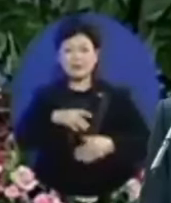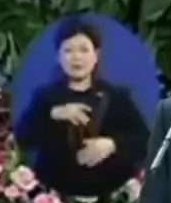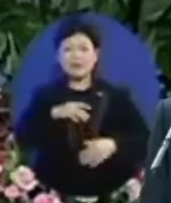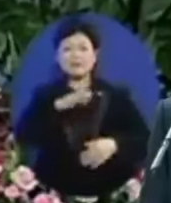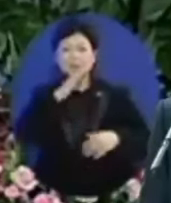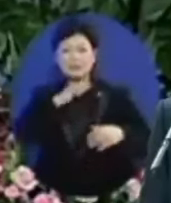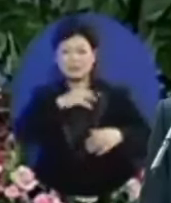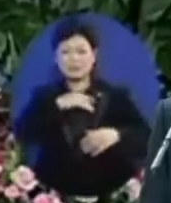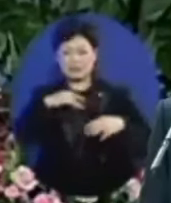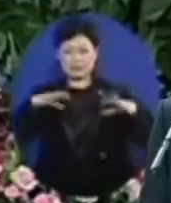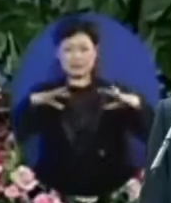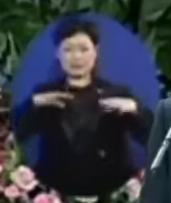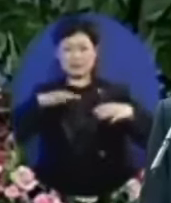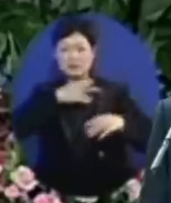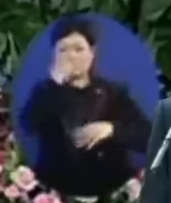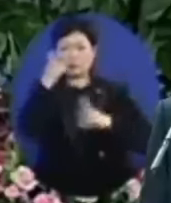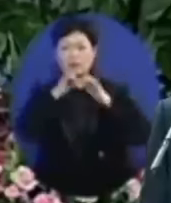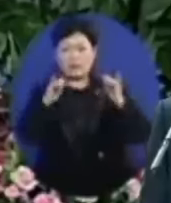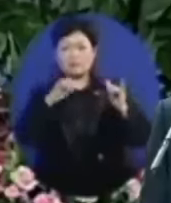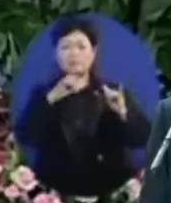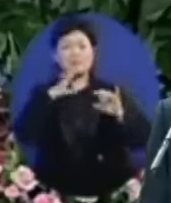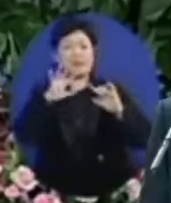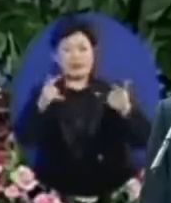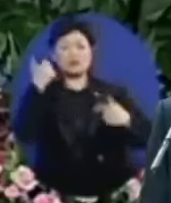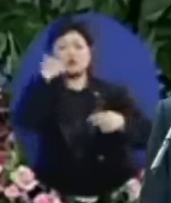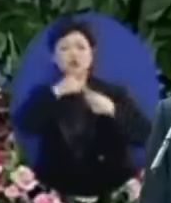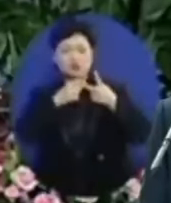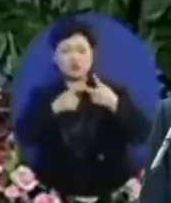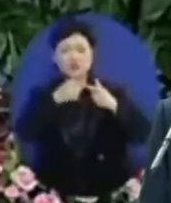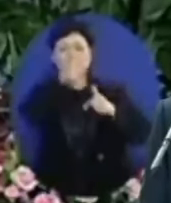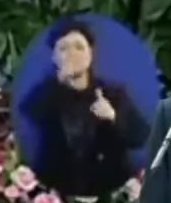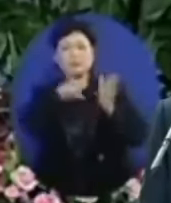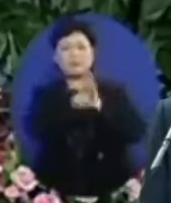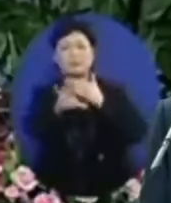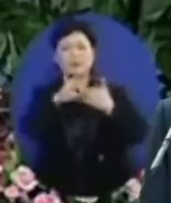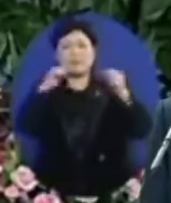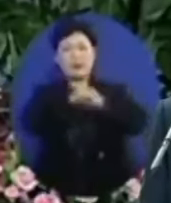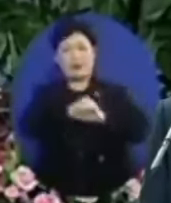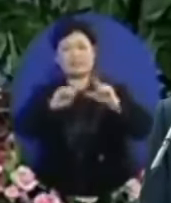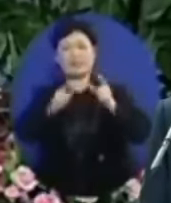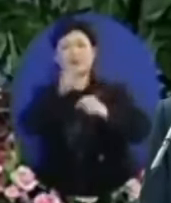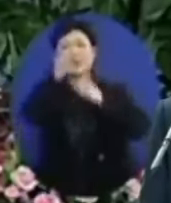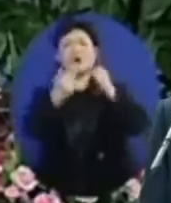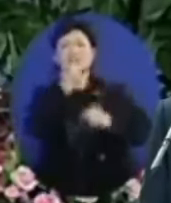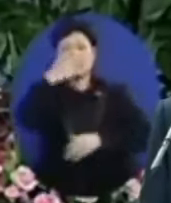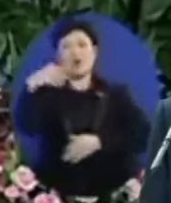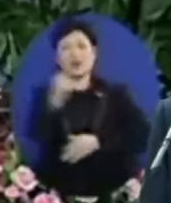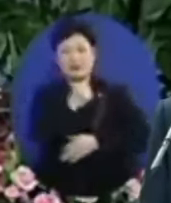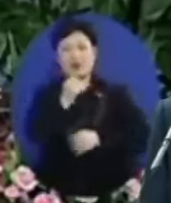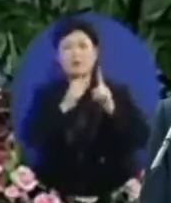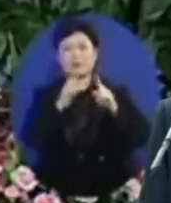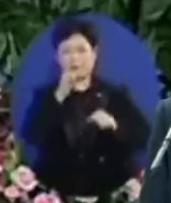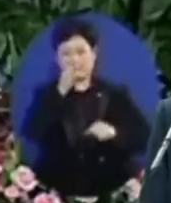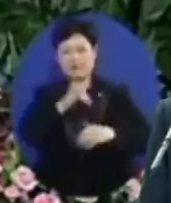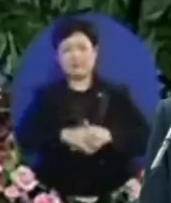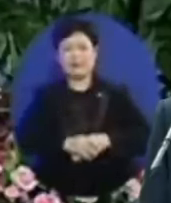잘난 사람만 구원받는 것입니다. 누구든지 저를 믿으면 멸망하지 않고 영생을 얻겠다고 말씀하신